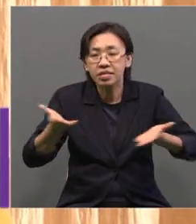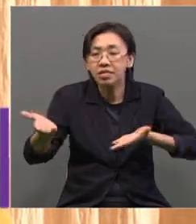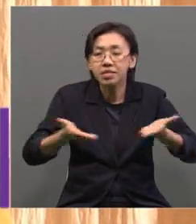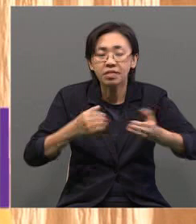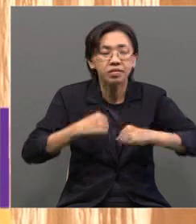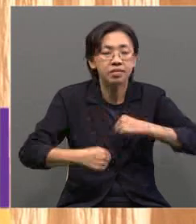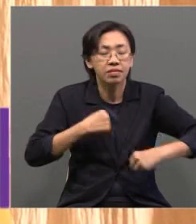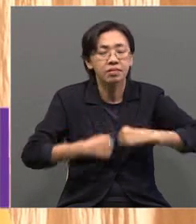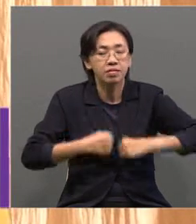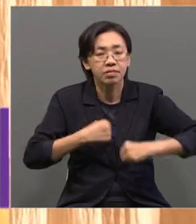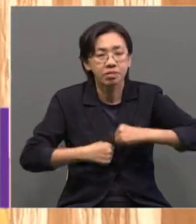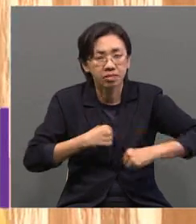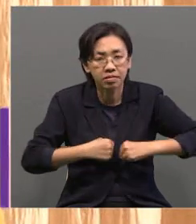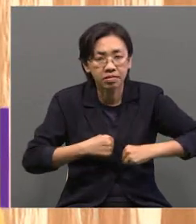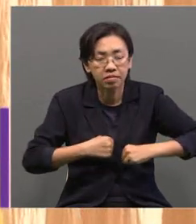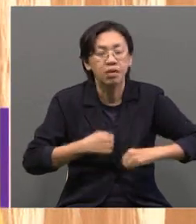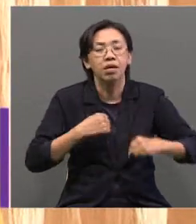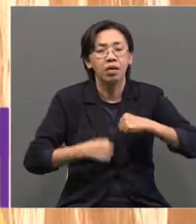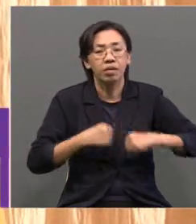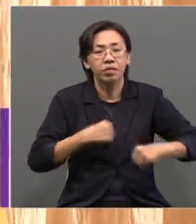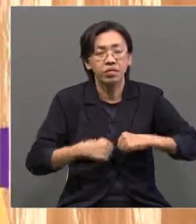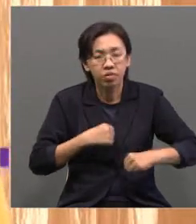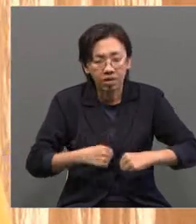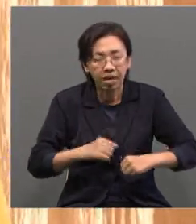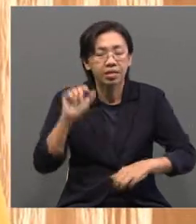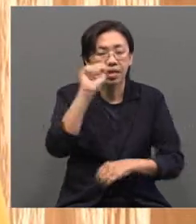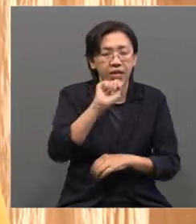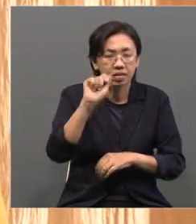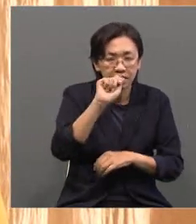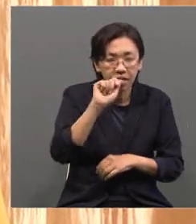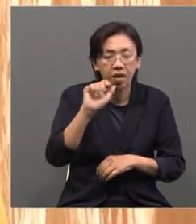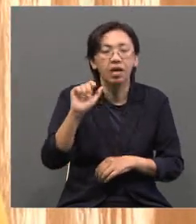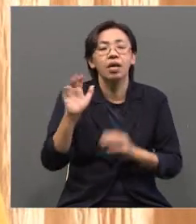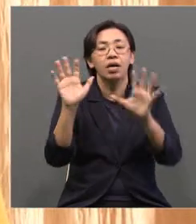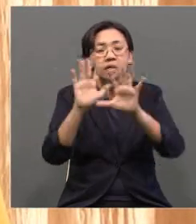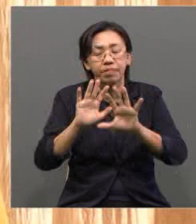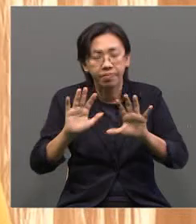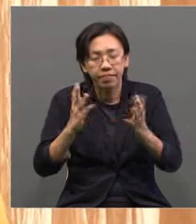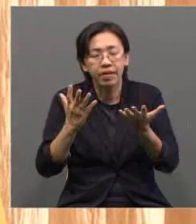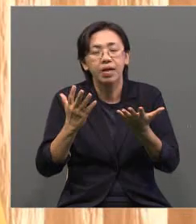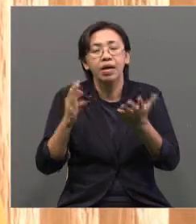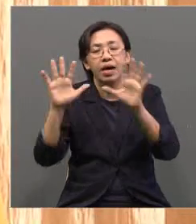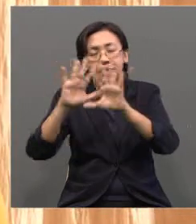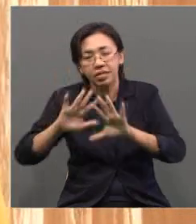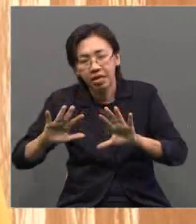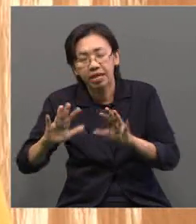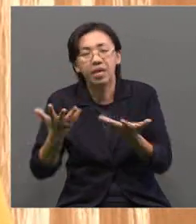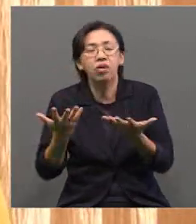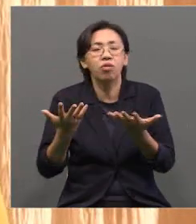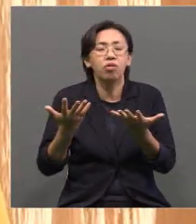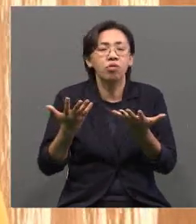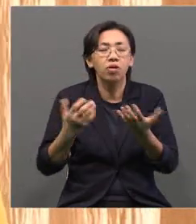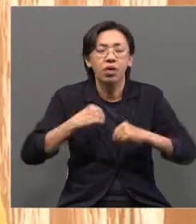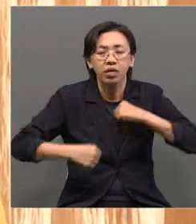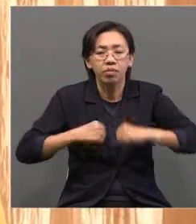นทั้งในภูมิภาคเอเชียเอเชียตะวันออกเฉียงใต้รวมไปถึงอาเซียนหรือเยาวชนนานา